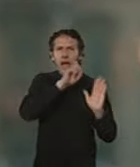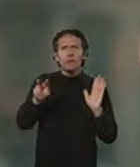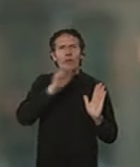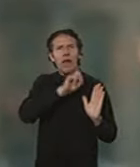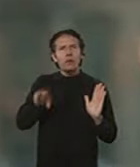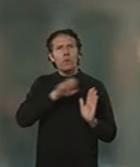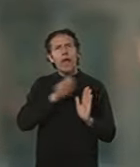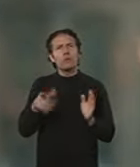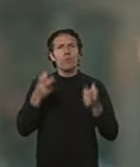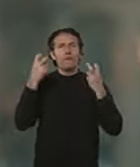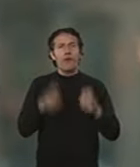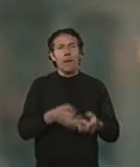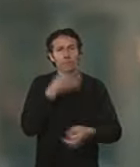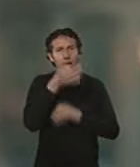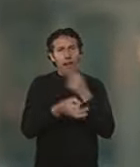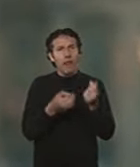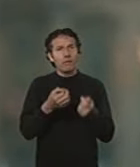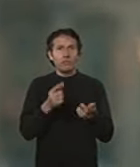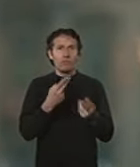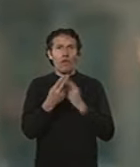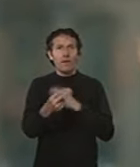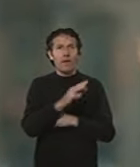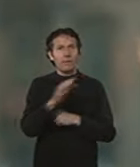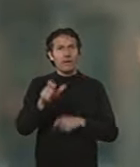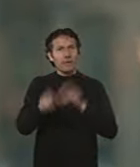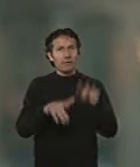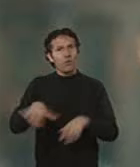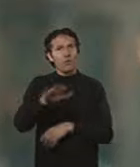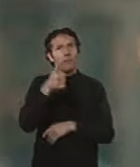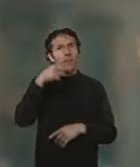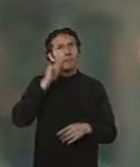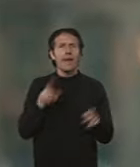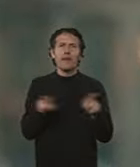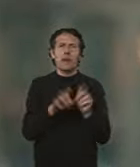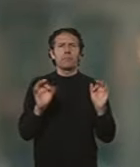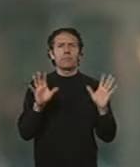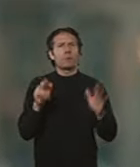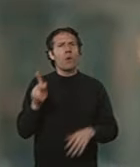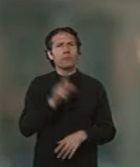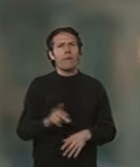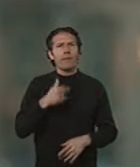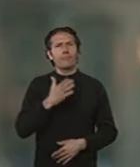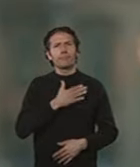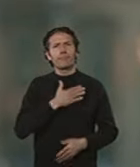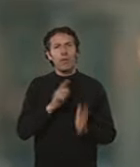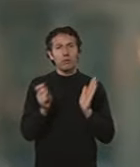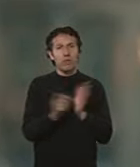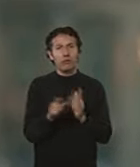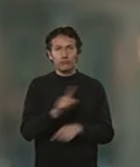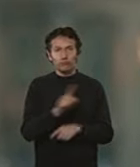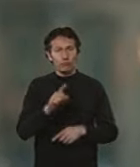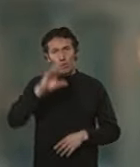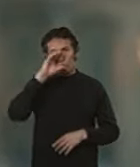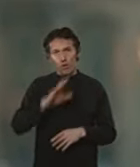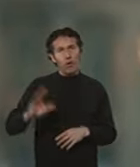droit de parler au français le 1er mai comme s'ils étaient les propriétaire le général de Gaulle nous a montré la